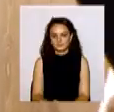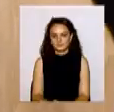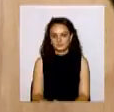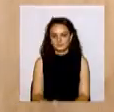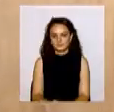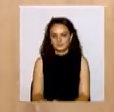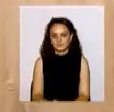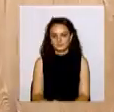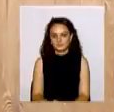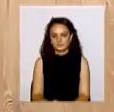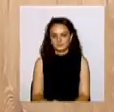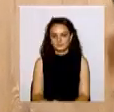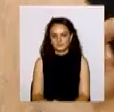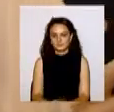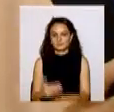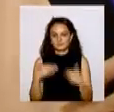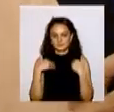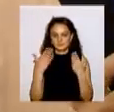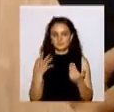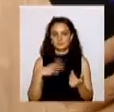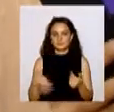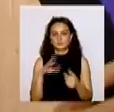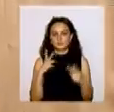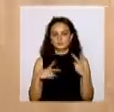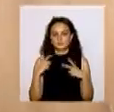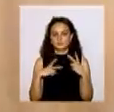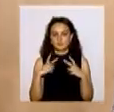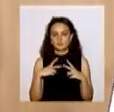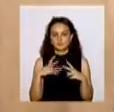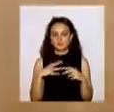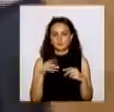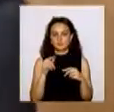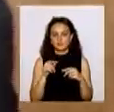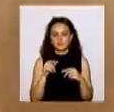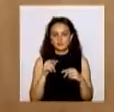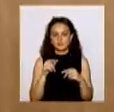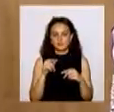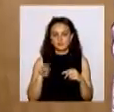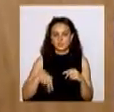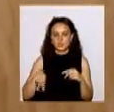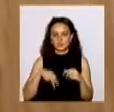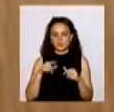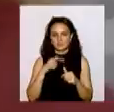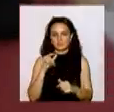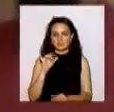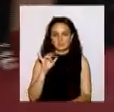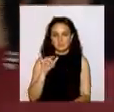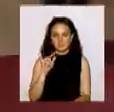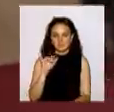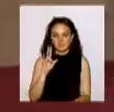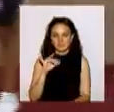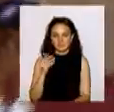საქართველოს უნივერსიტეტის ხელოვნებისა და ჰუმანიტარულ მეცნიერებათა სკოლის დირექტორი თინათი ღუდუშაური, მინდა რომ ბატონო თინათი მოგზანდით.